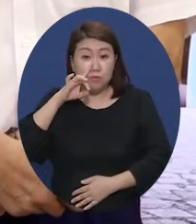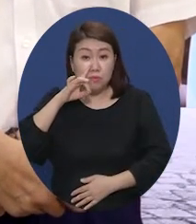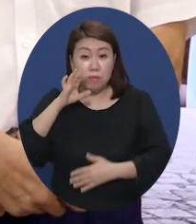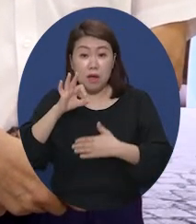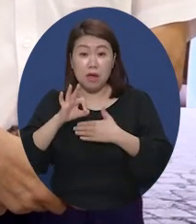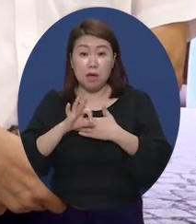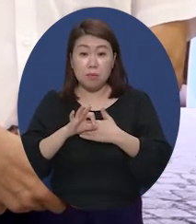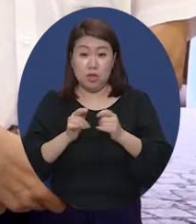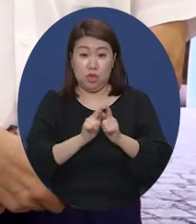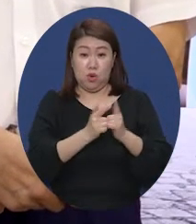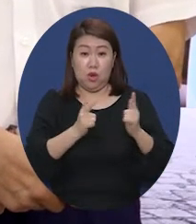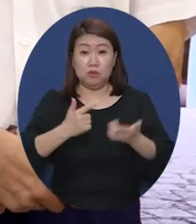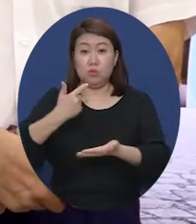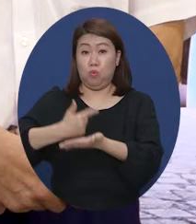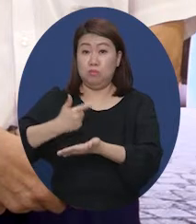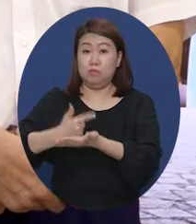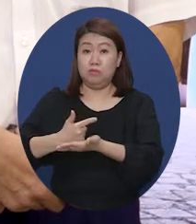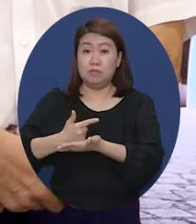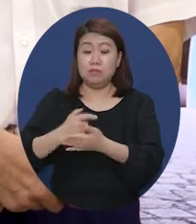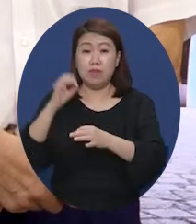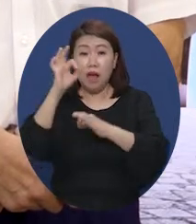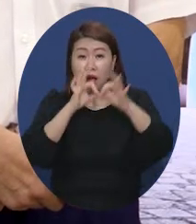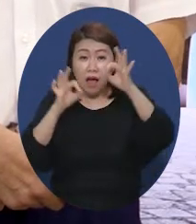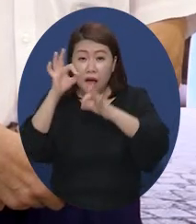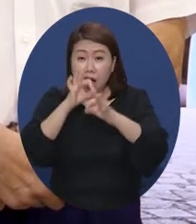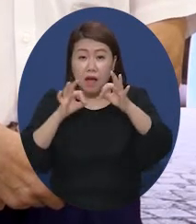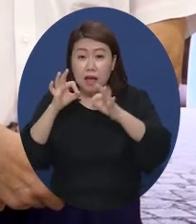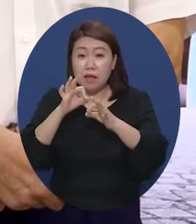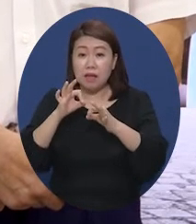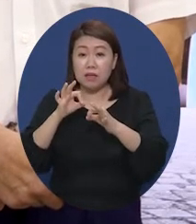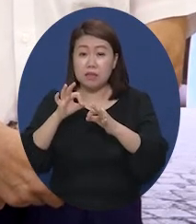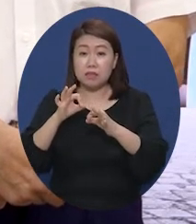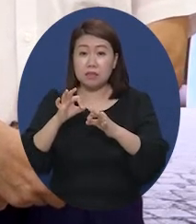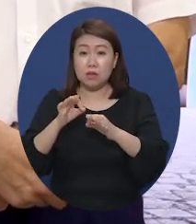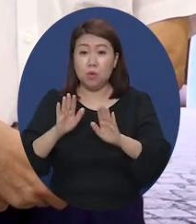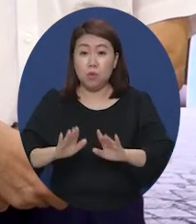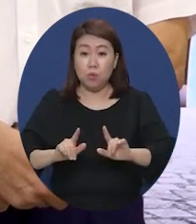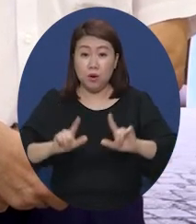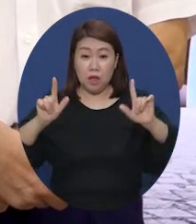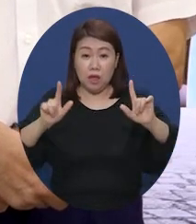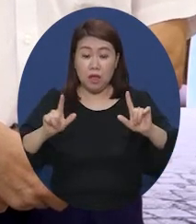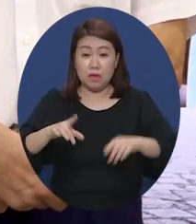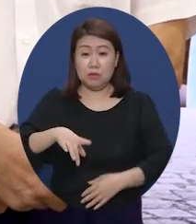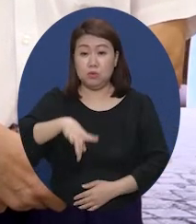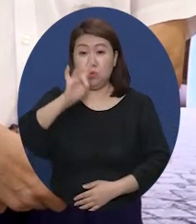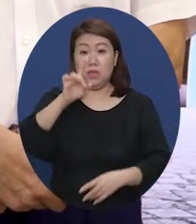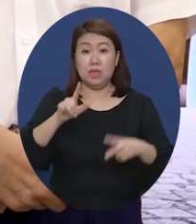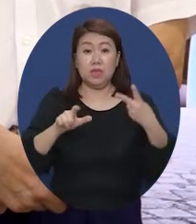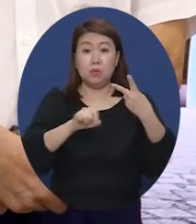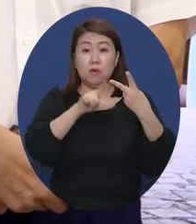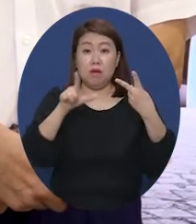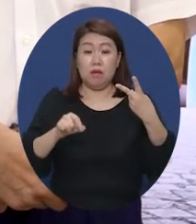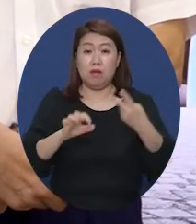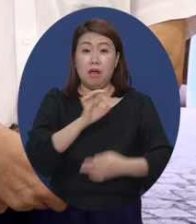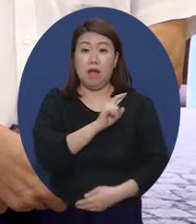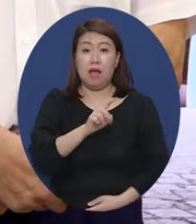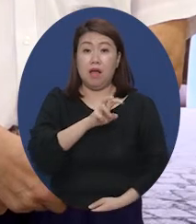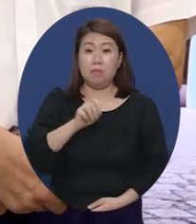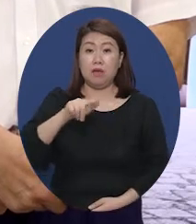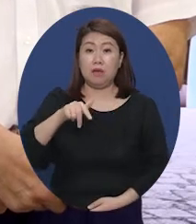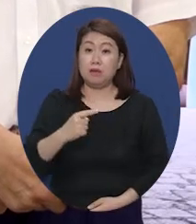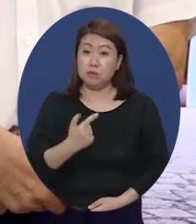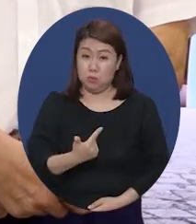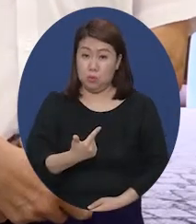좀 궁금한 사항이 있으면은 학술 논문도 뒤져봤고 그 다음에 그러다가 결국 올해 초 2월 달에